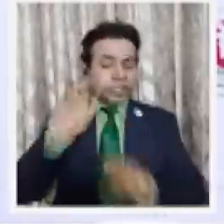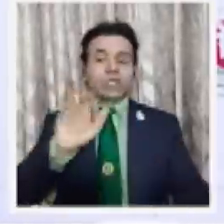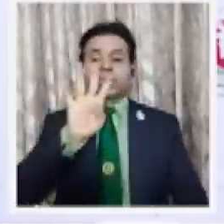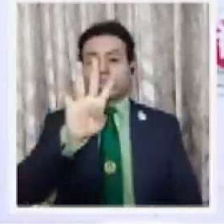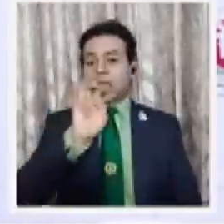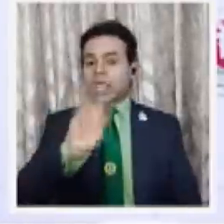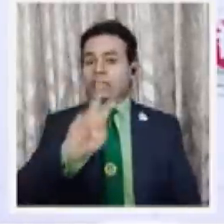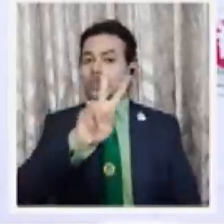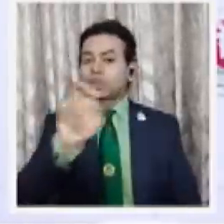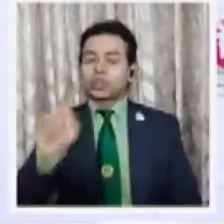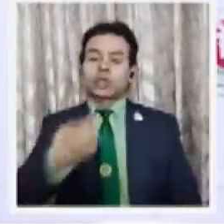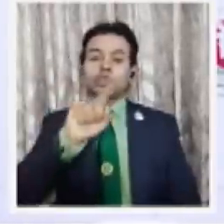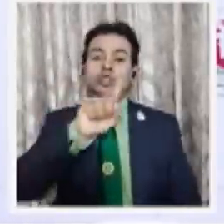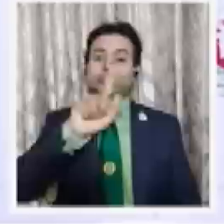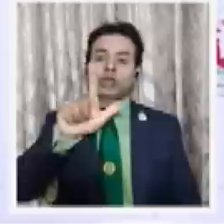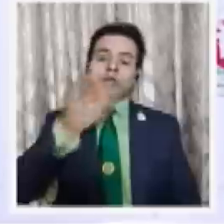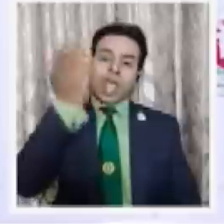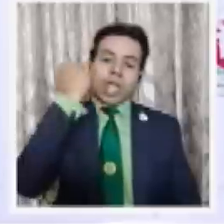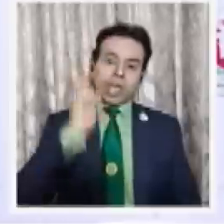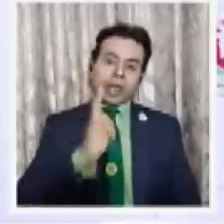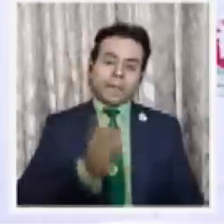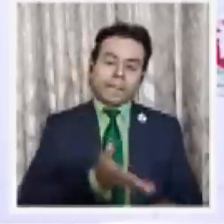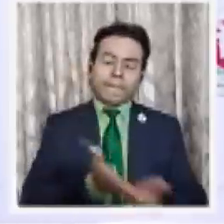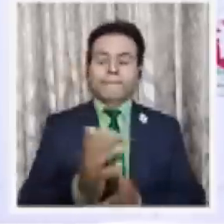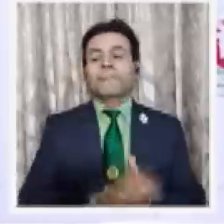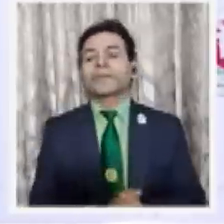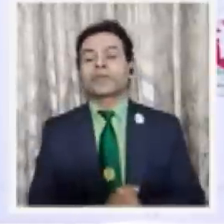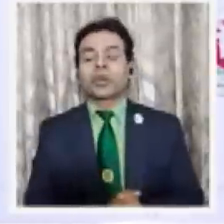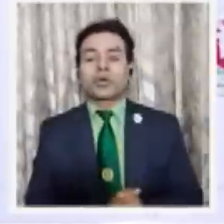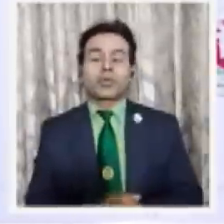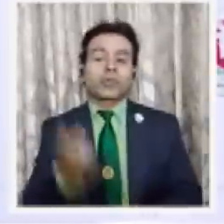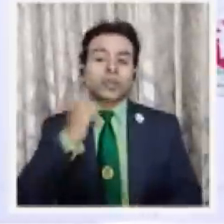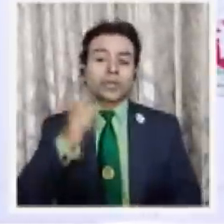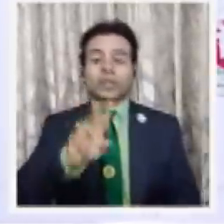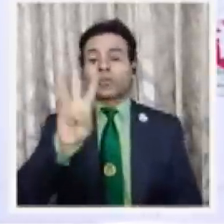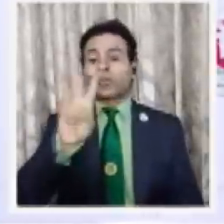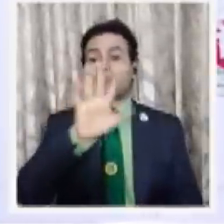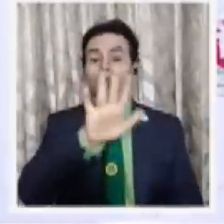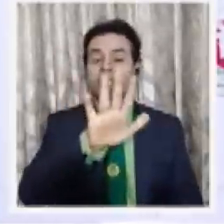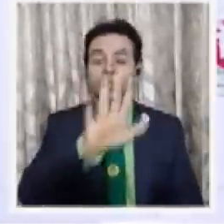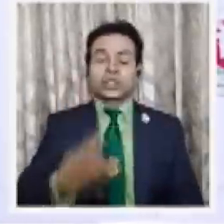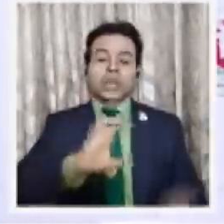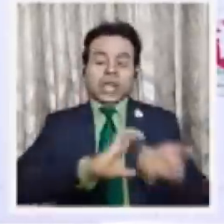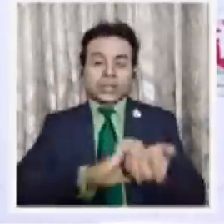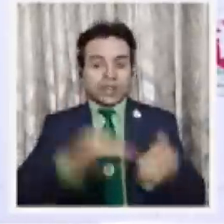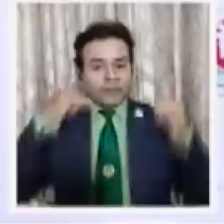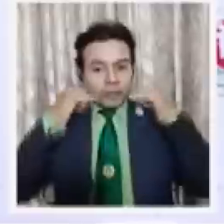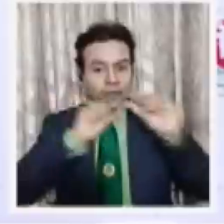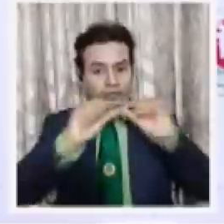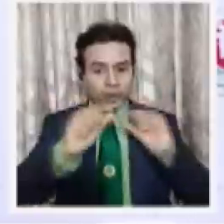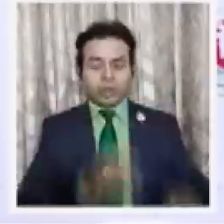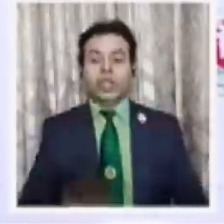প্রশিক্ষণপ্রাপ্ত চিকিৎসকের সংখ্যা বেড়েছে আরও 3 জন। স্বেচ্ছাভিত্তিতে সেবা দিয়ে যাচ্ছেন 4,217 জন চিকিৎসক।